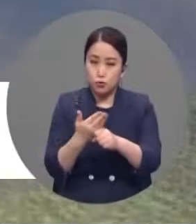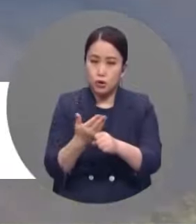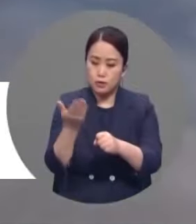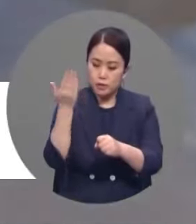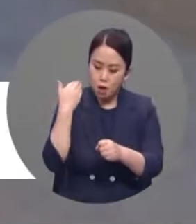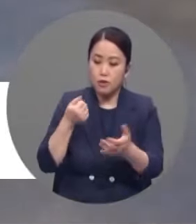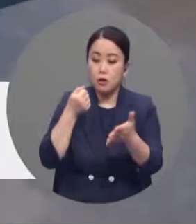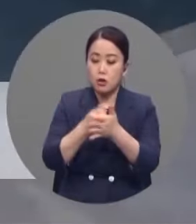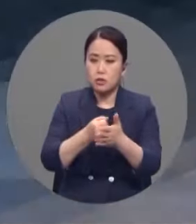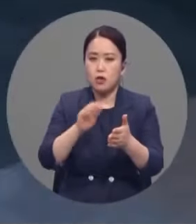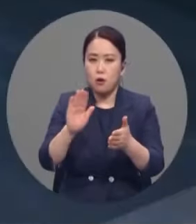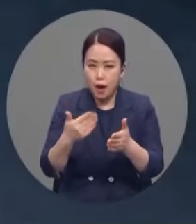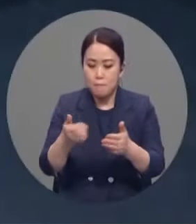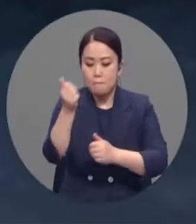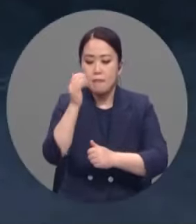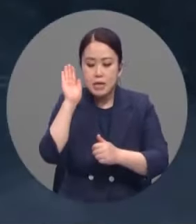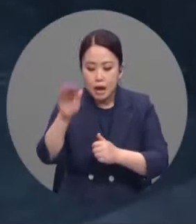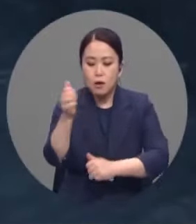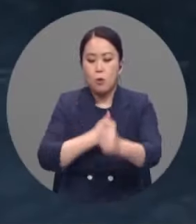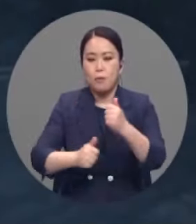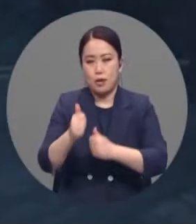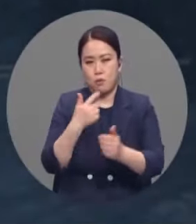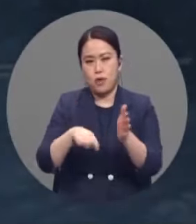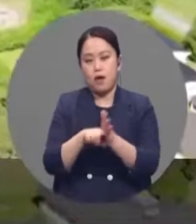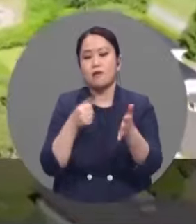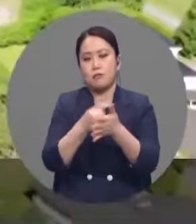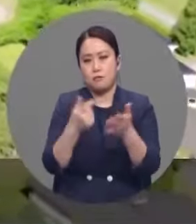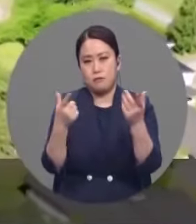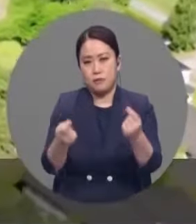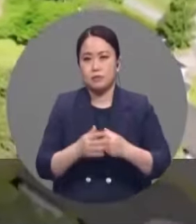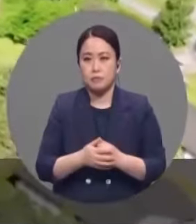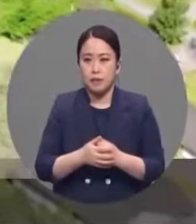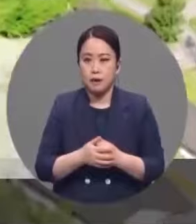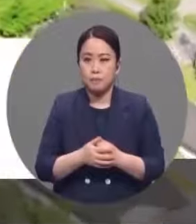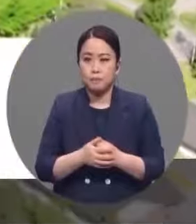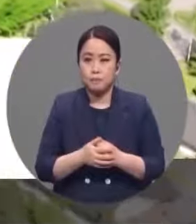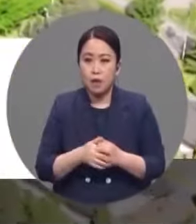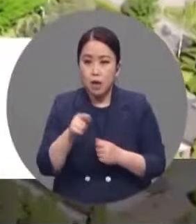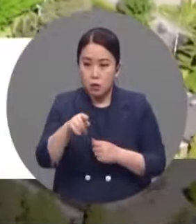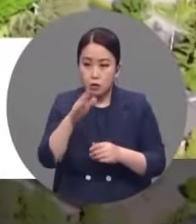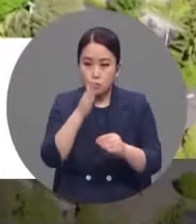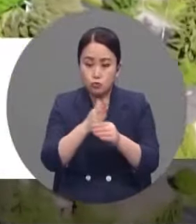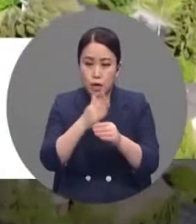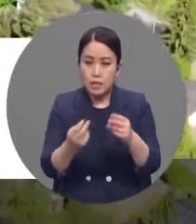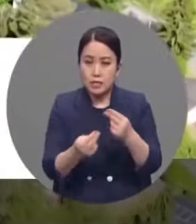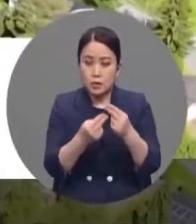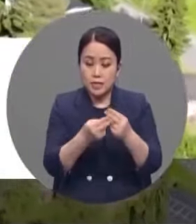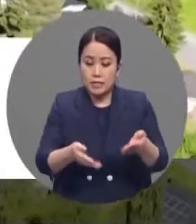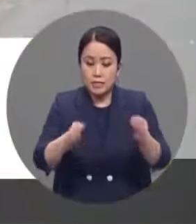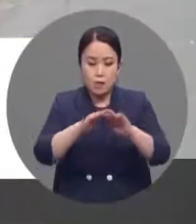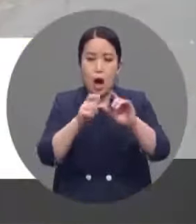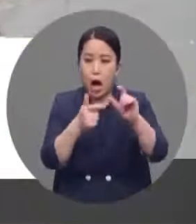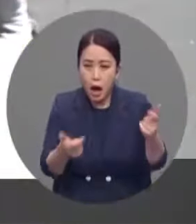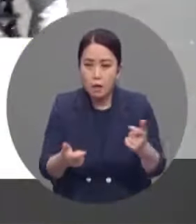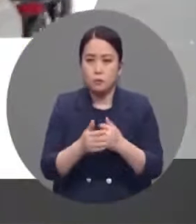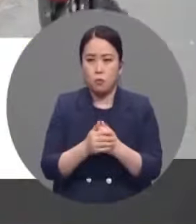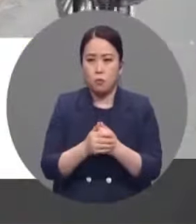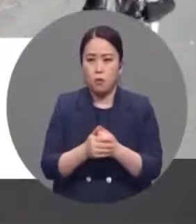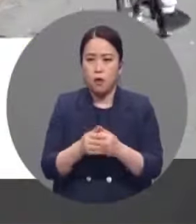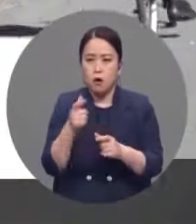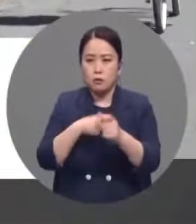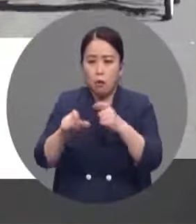위한 결정이었습니다. I can say that I'm proud that it's not in interim storage waiting some